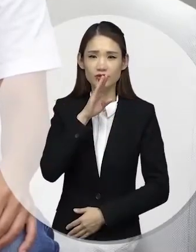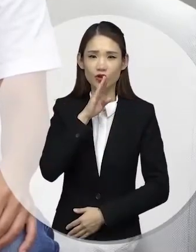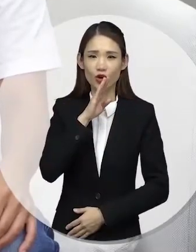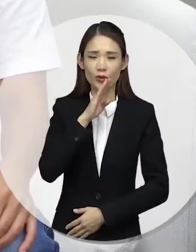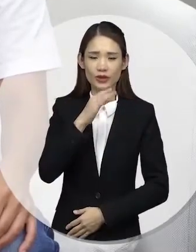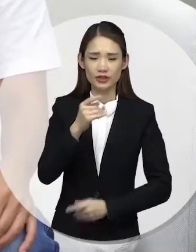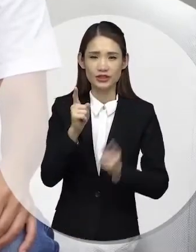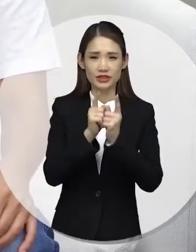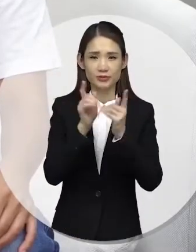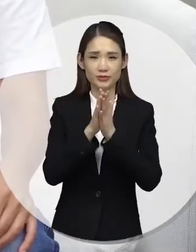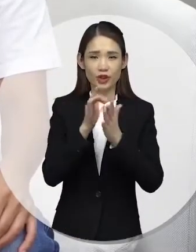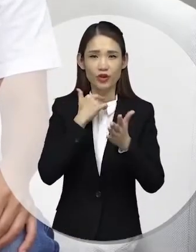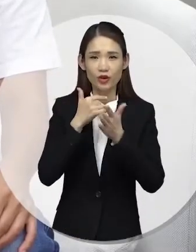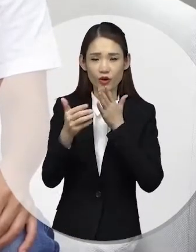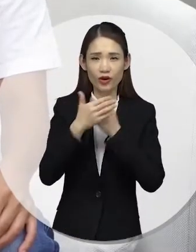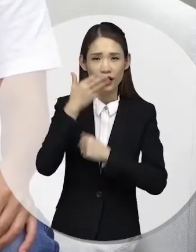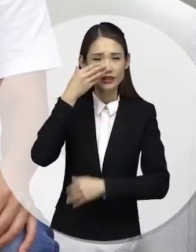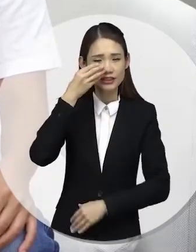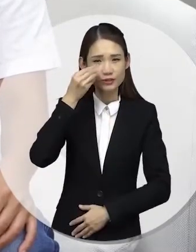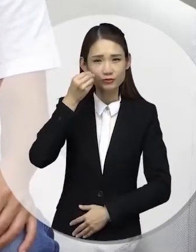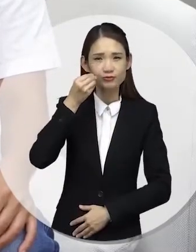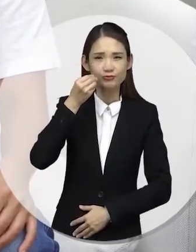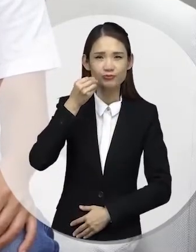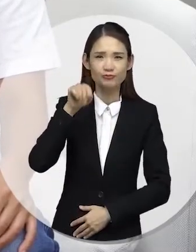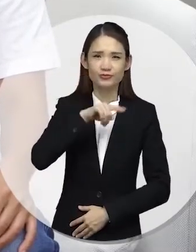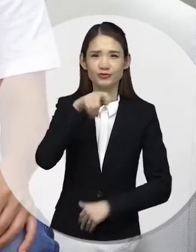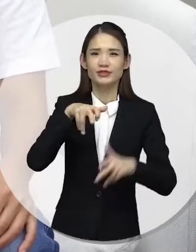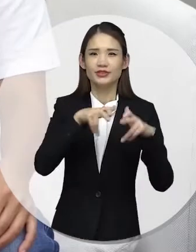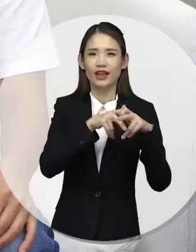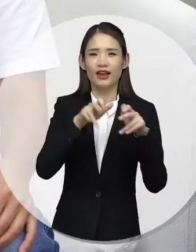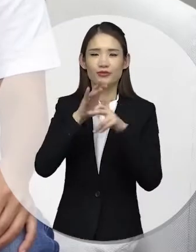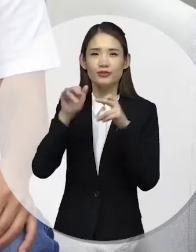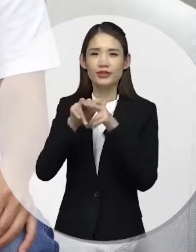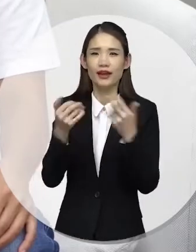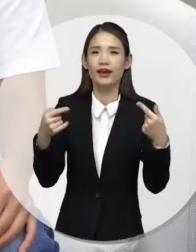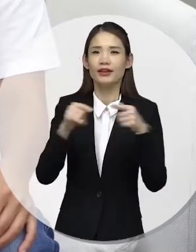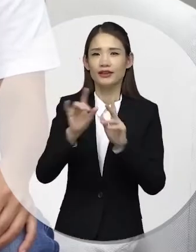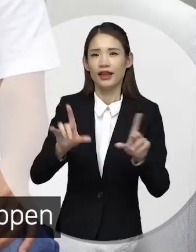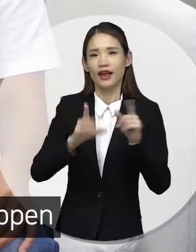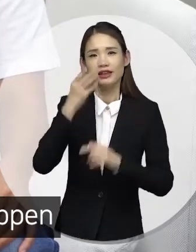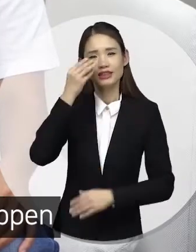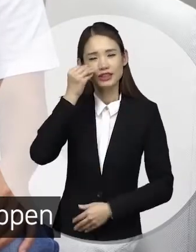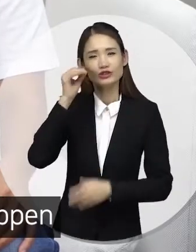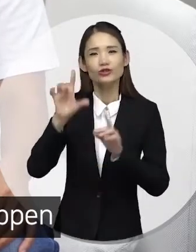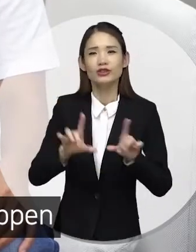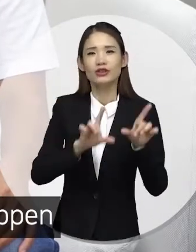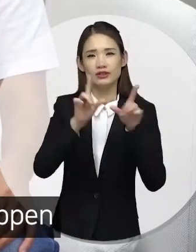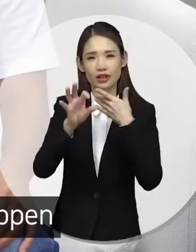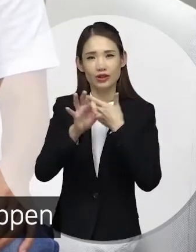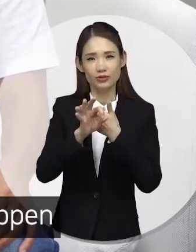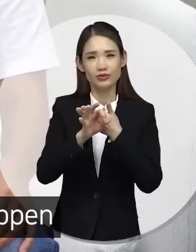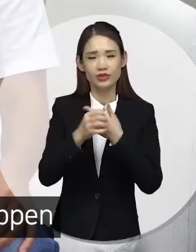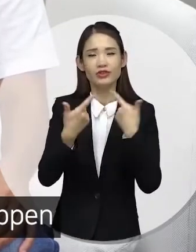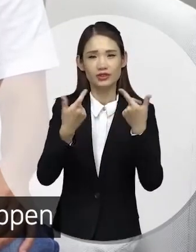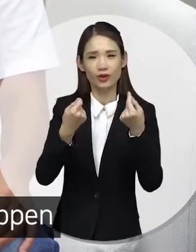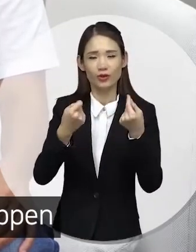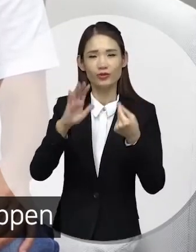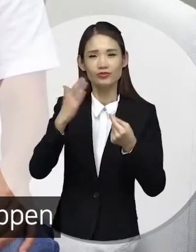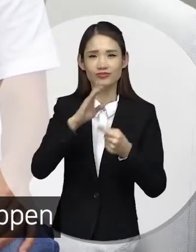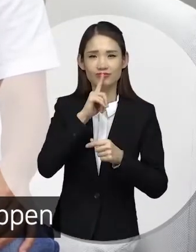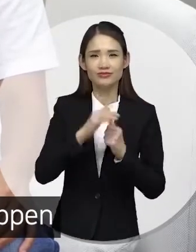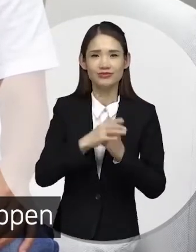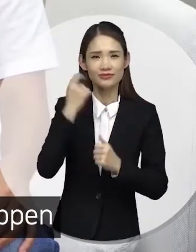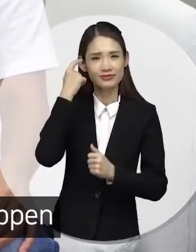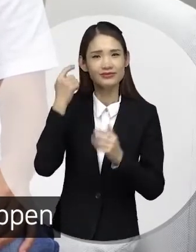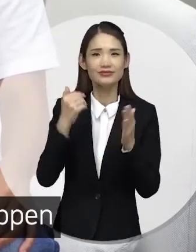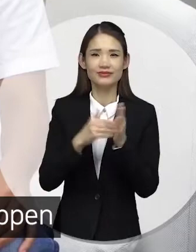많이 접하고 그리고 익숙하게 장애인과 비장애인이 함께 사는 게 익숙하게 살면은 저렇게